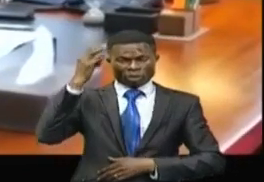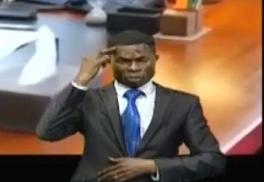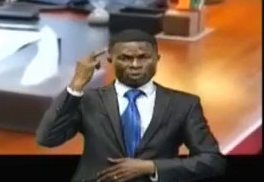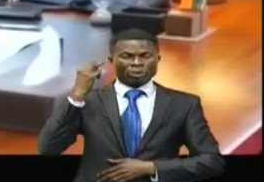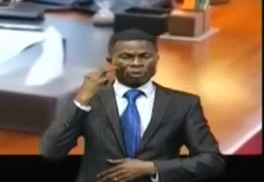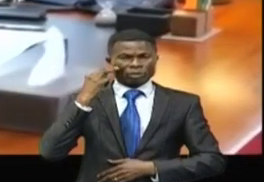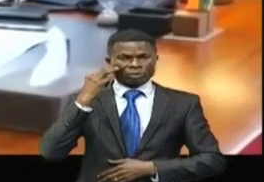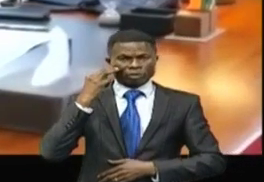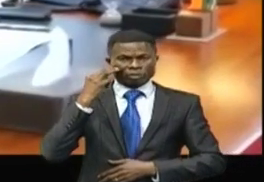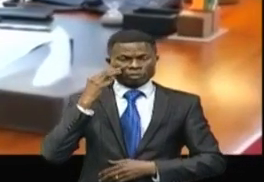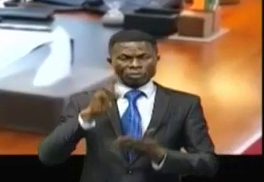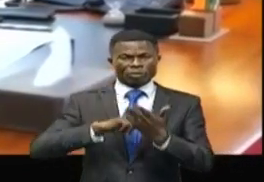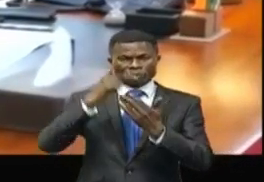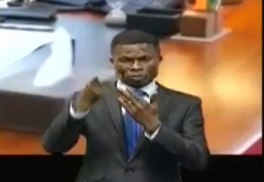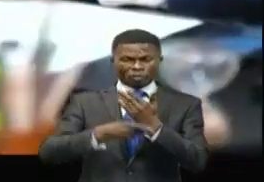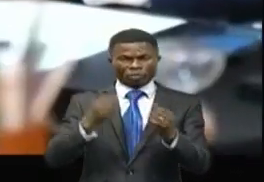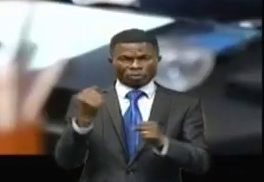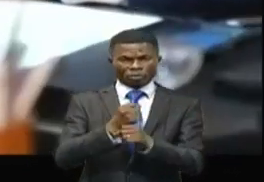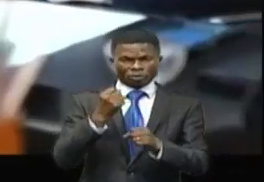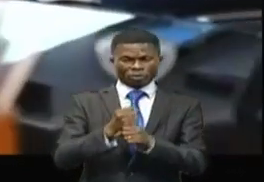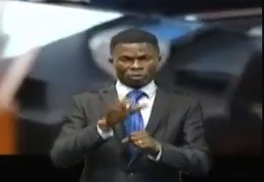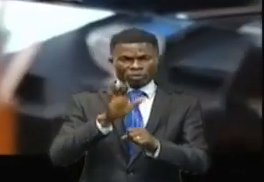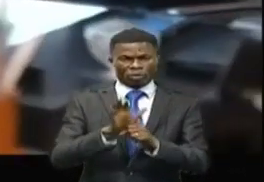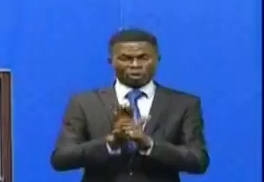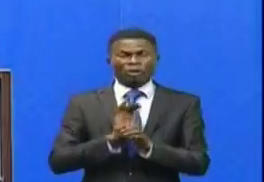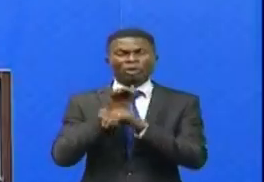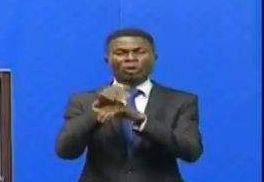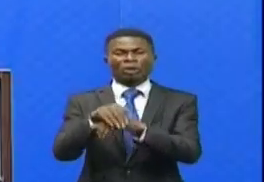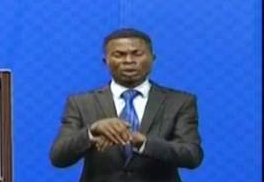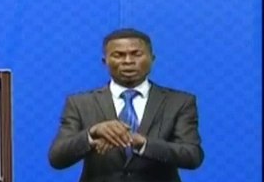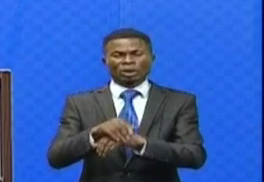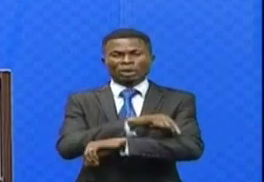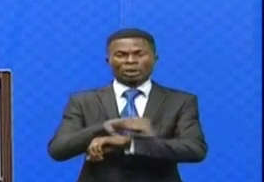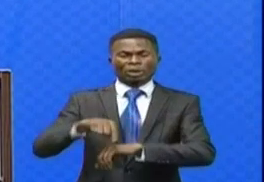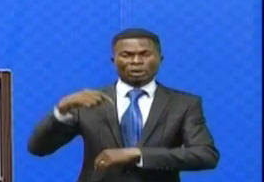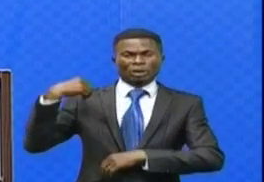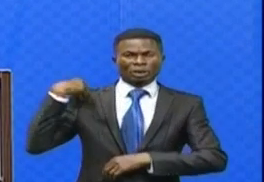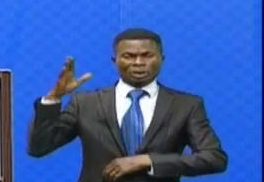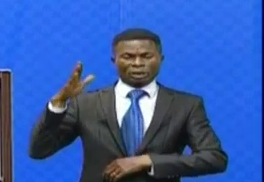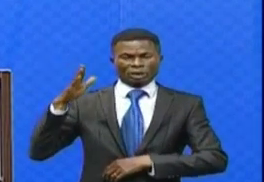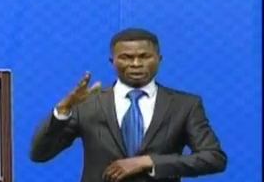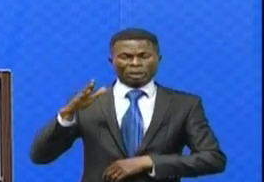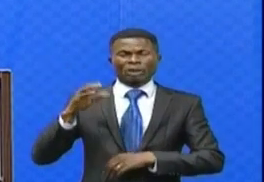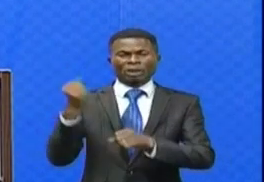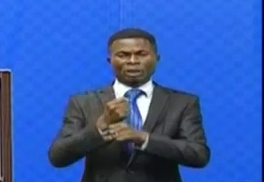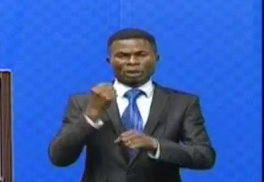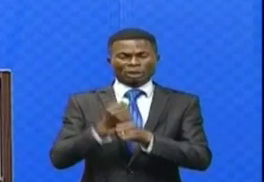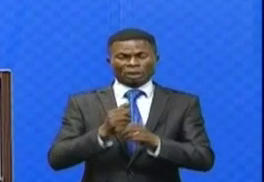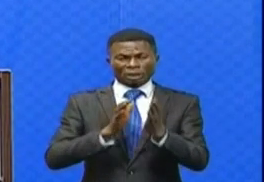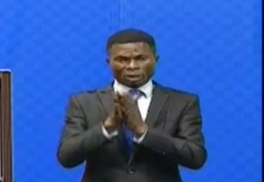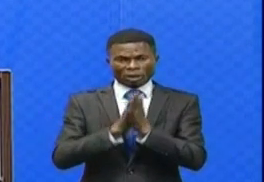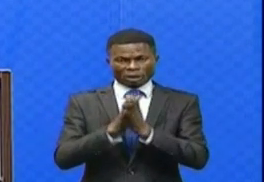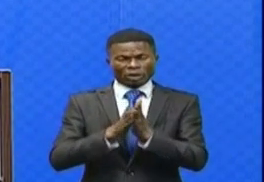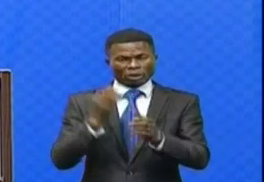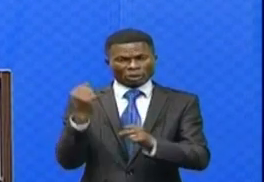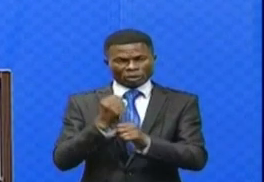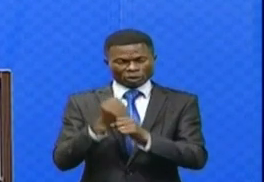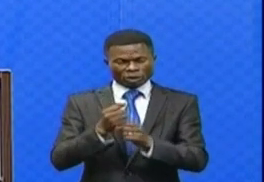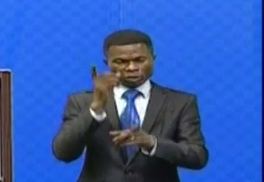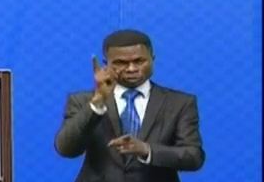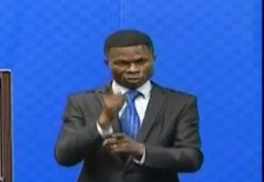un chronogramme de travail sur les différentes implications juridiques structurel et fonctionnel relatives à son opérationnalisation